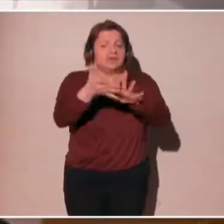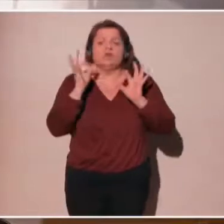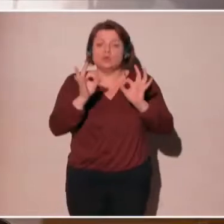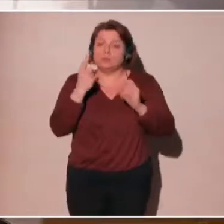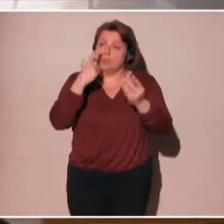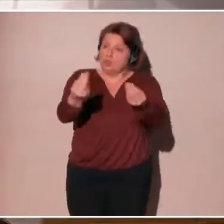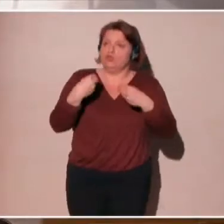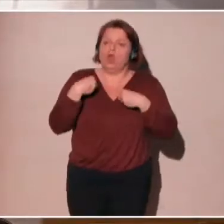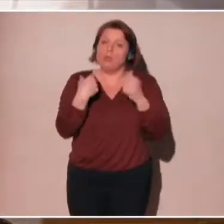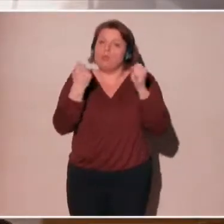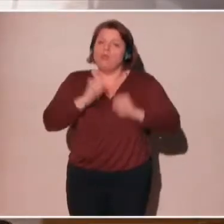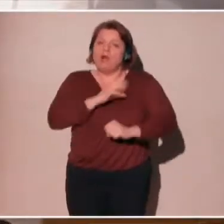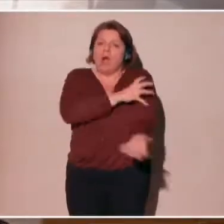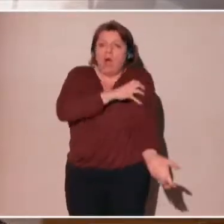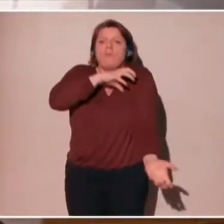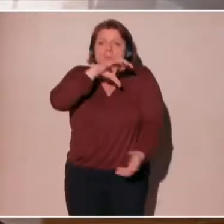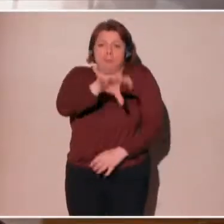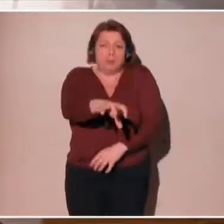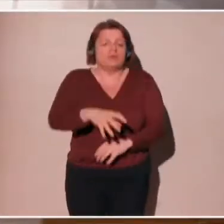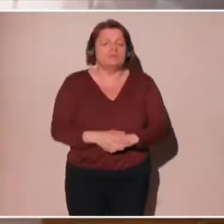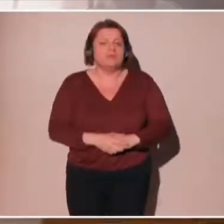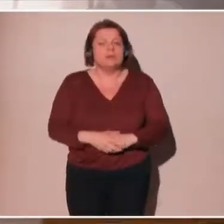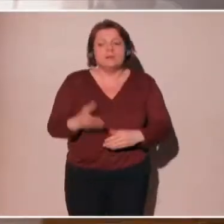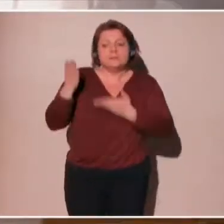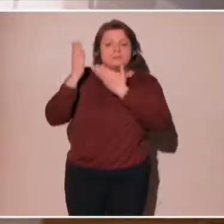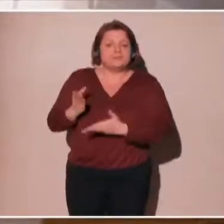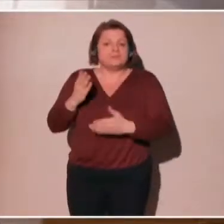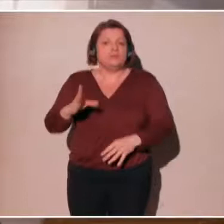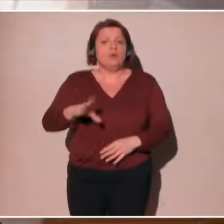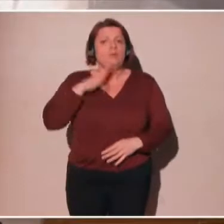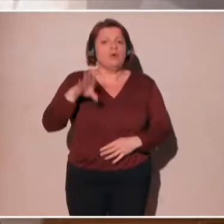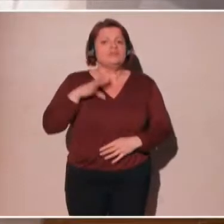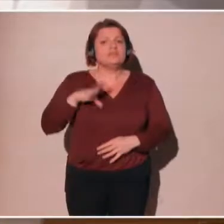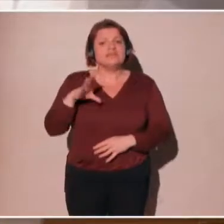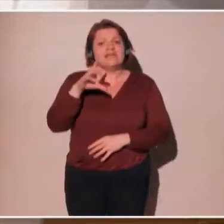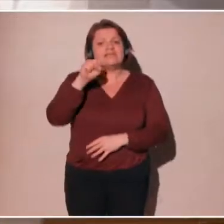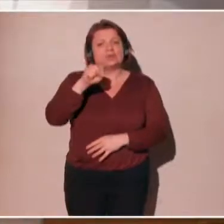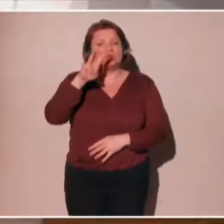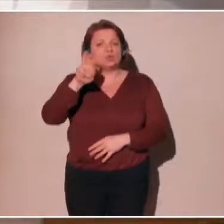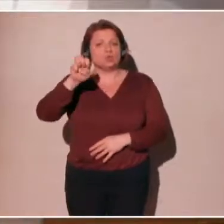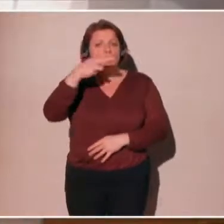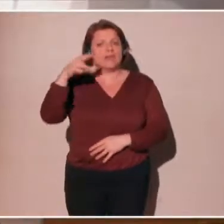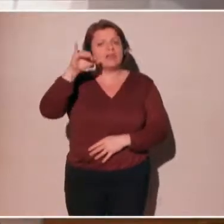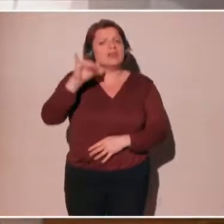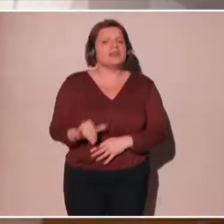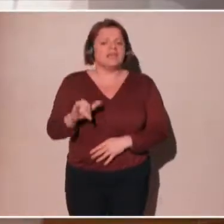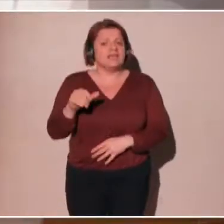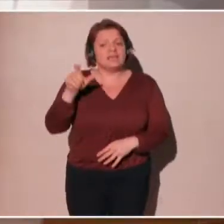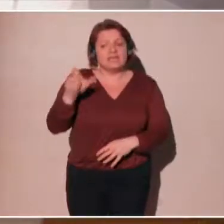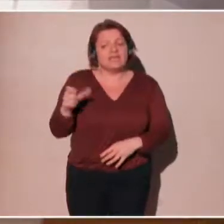individus. Professor Sweeney, in your research, you have demonstrated the limit. Professeur Letini-Sweeney, vous avez démontré les